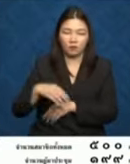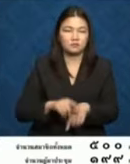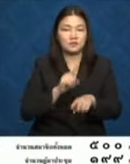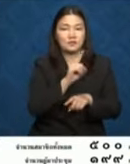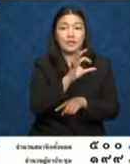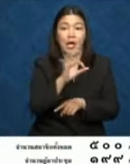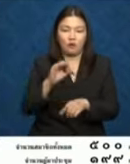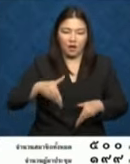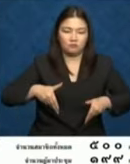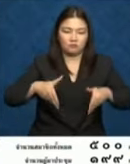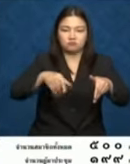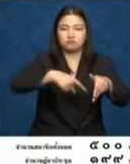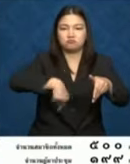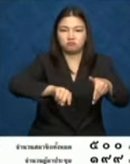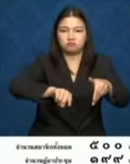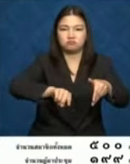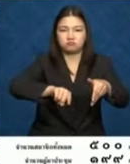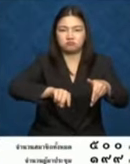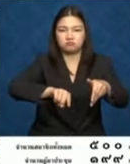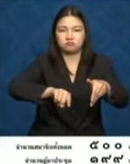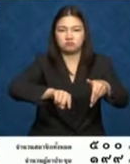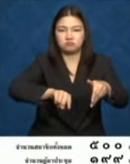บทกุดลูช่วงกม